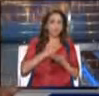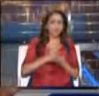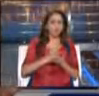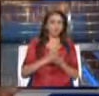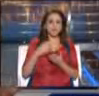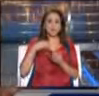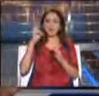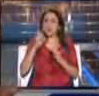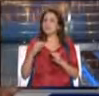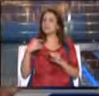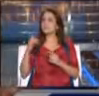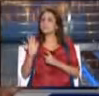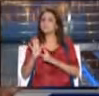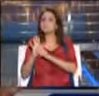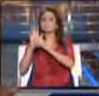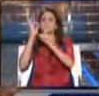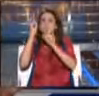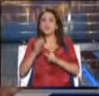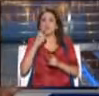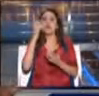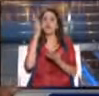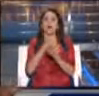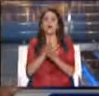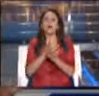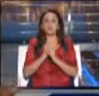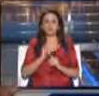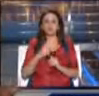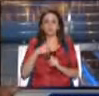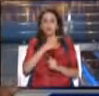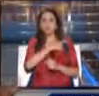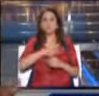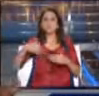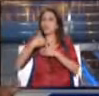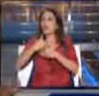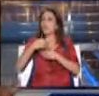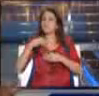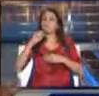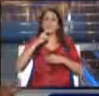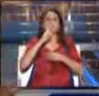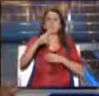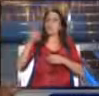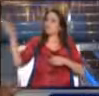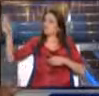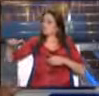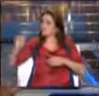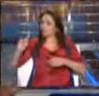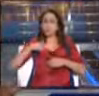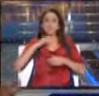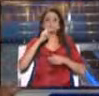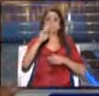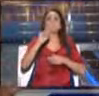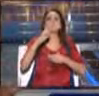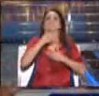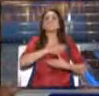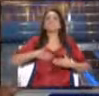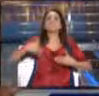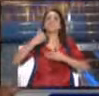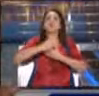تكون منحاز للحق ولازم تكون محامي الغائب دايما وابدا. يعني مش ممكن ابدا الحوار ويمكن